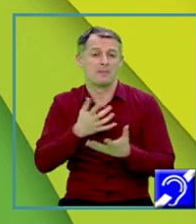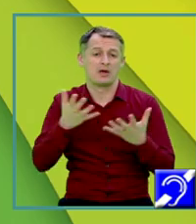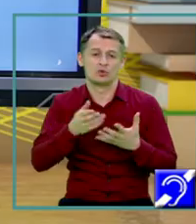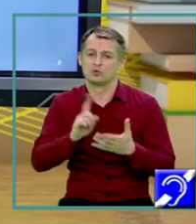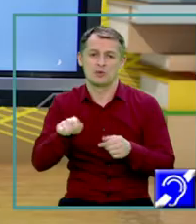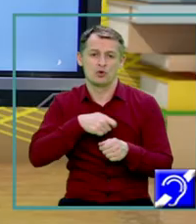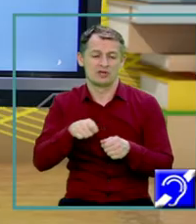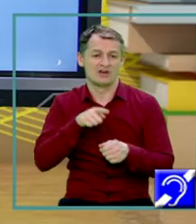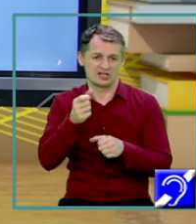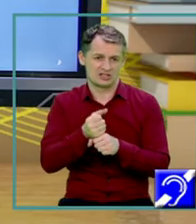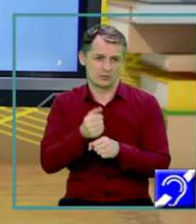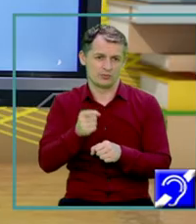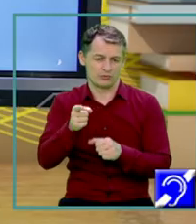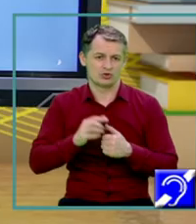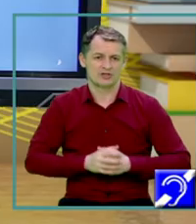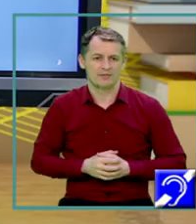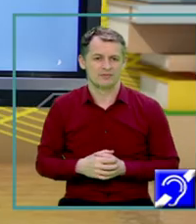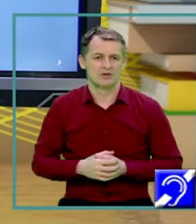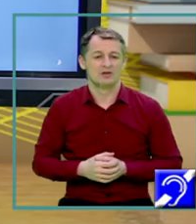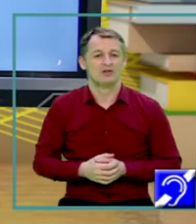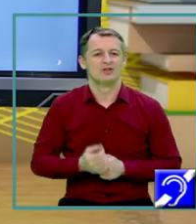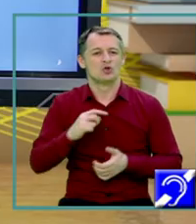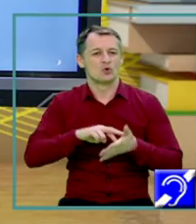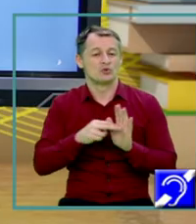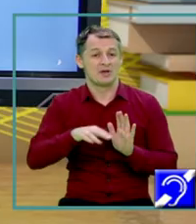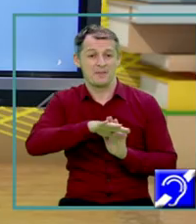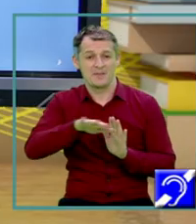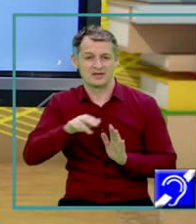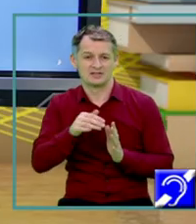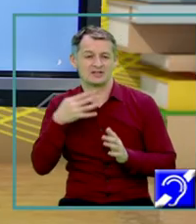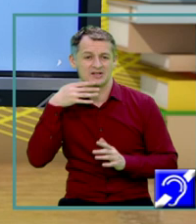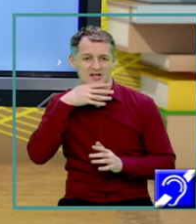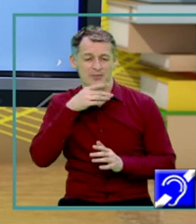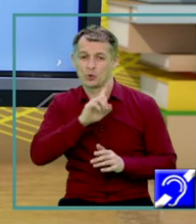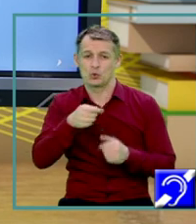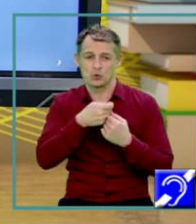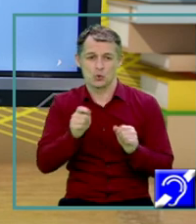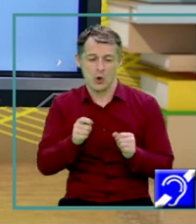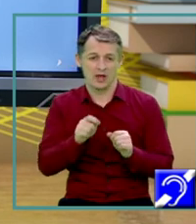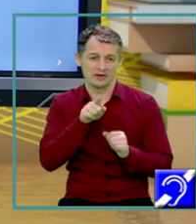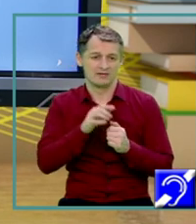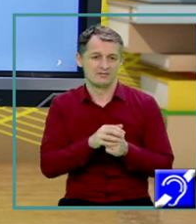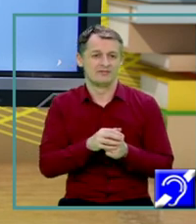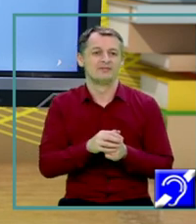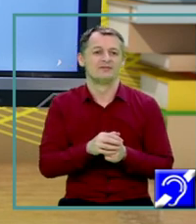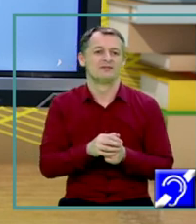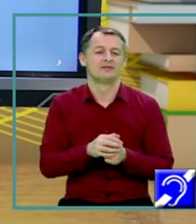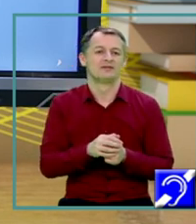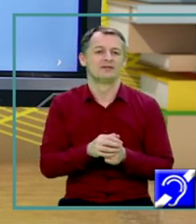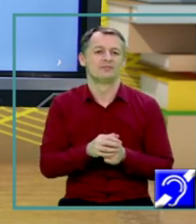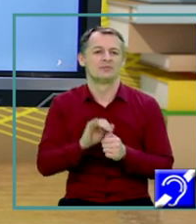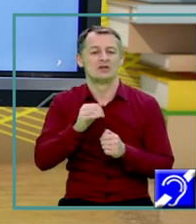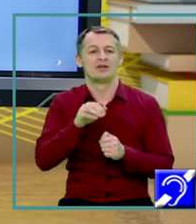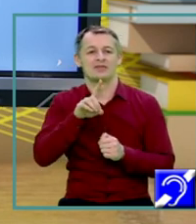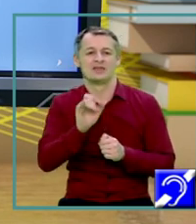procese. Într-o soluție de bază slabă, nu toate speciile cu caracter bazic, molecule ioni,